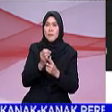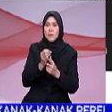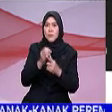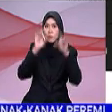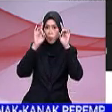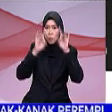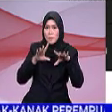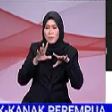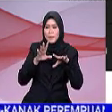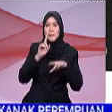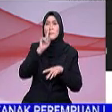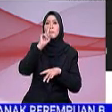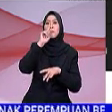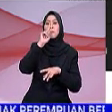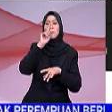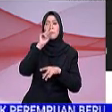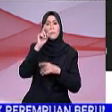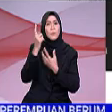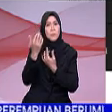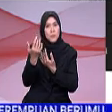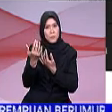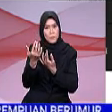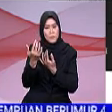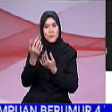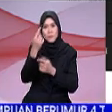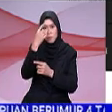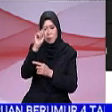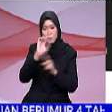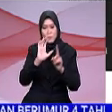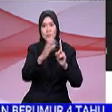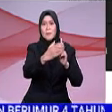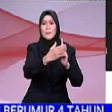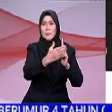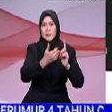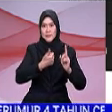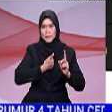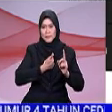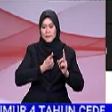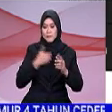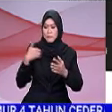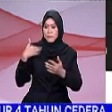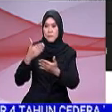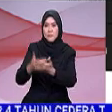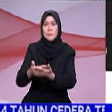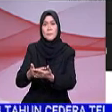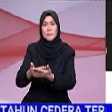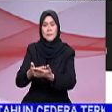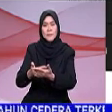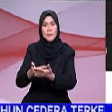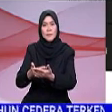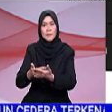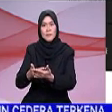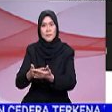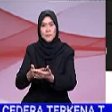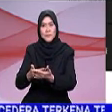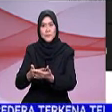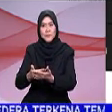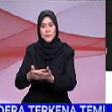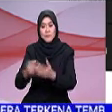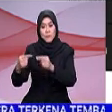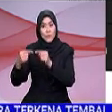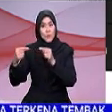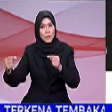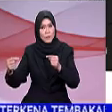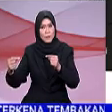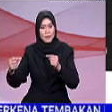diuji sementara menunggu untuk menjalankan kuarantin kendiri sehinggalah result hasil